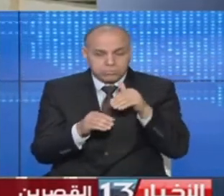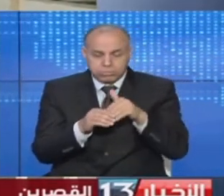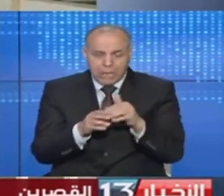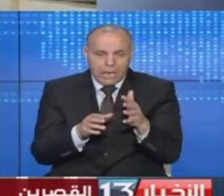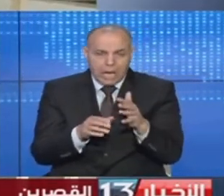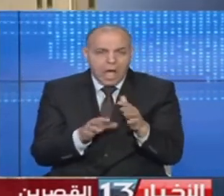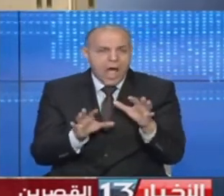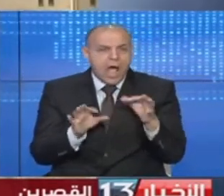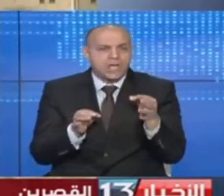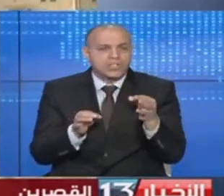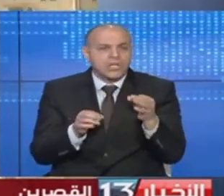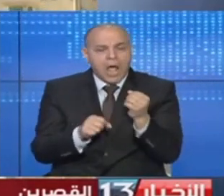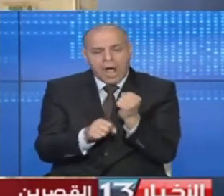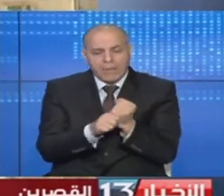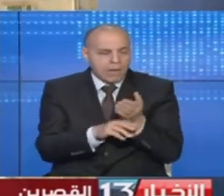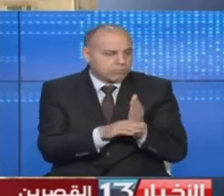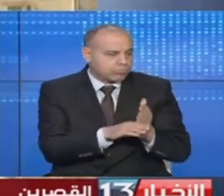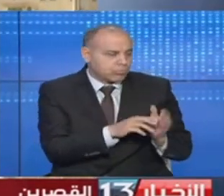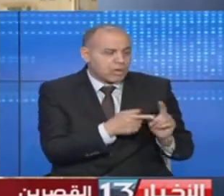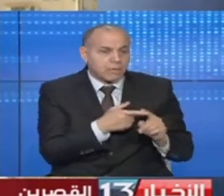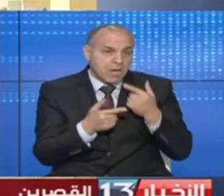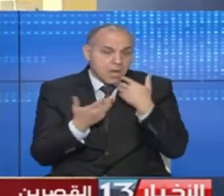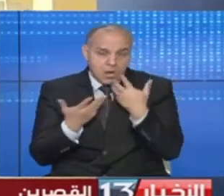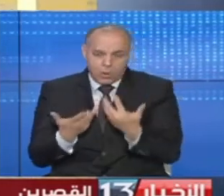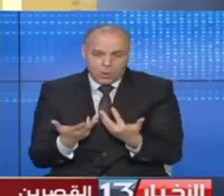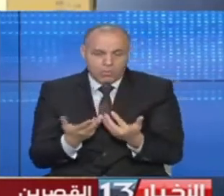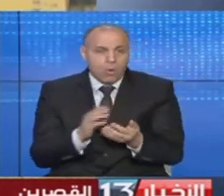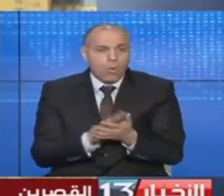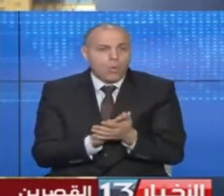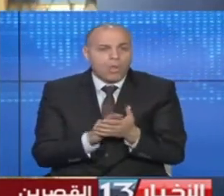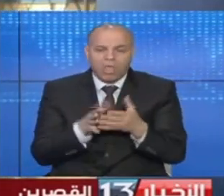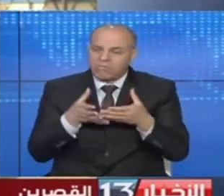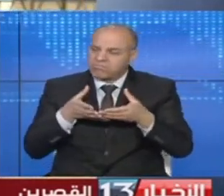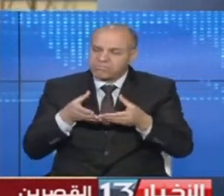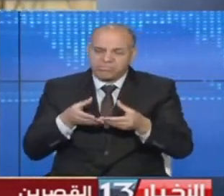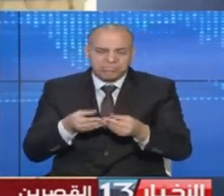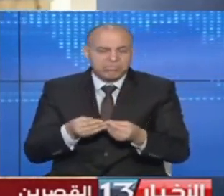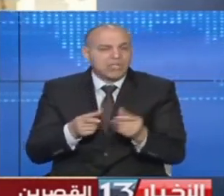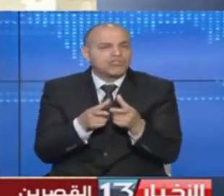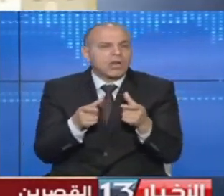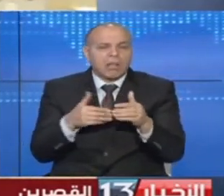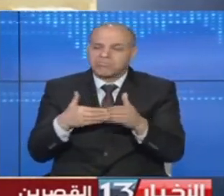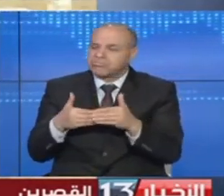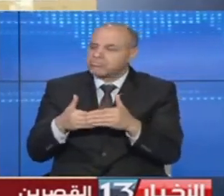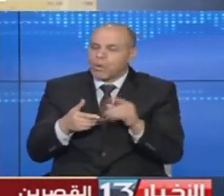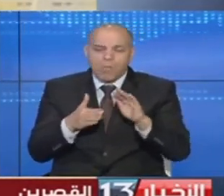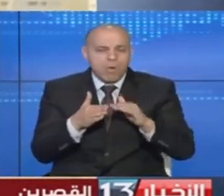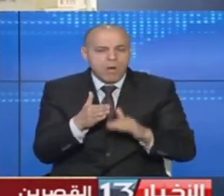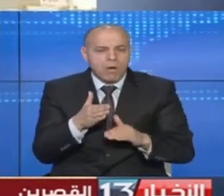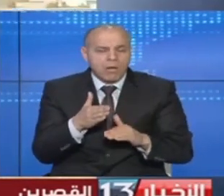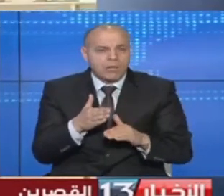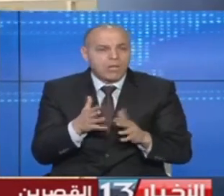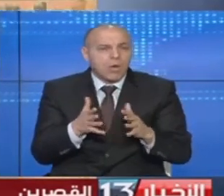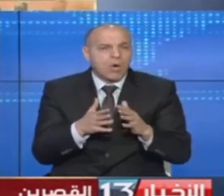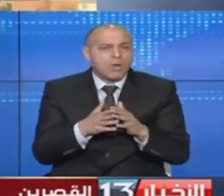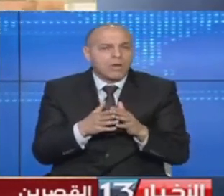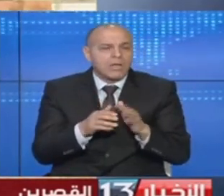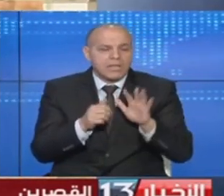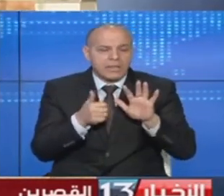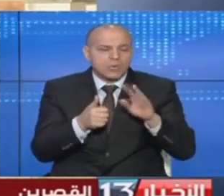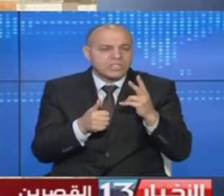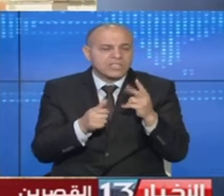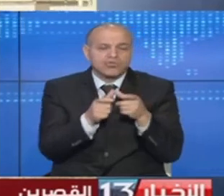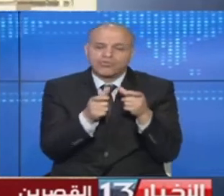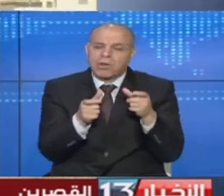لا يقل عن 10 مواطن شغل. اليوم تضاءل عدد هذه المؤسسات الصناعية إلى قرابة